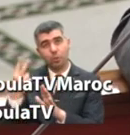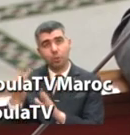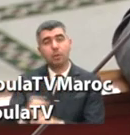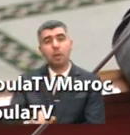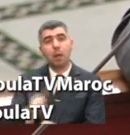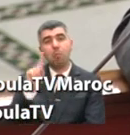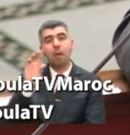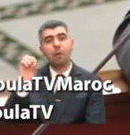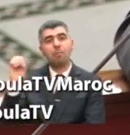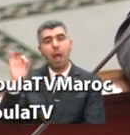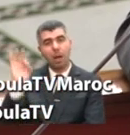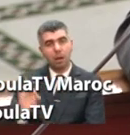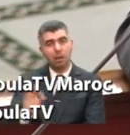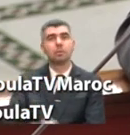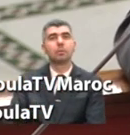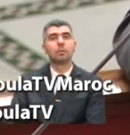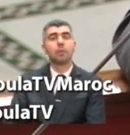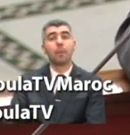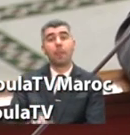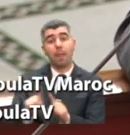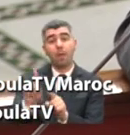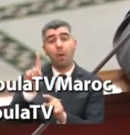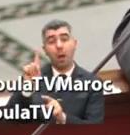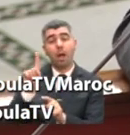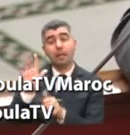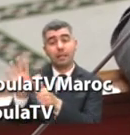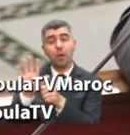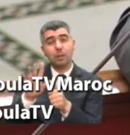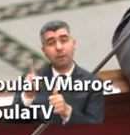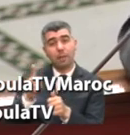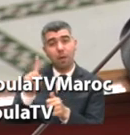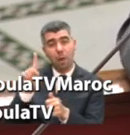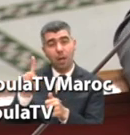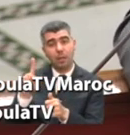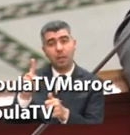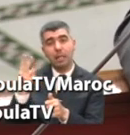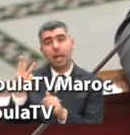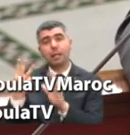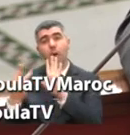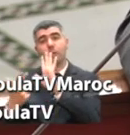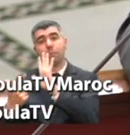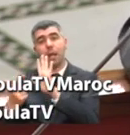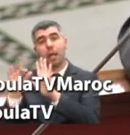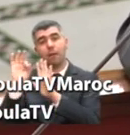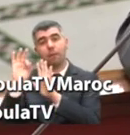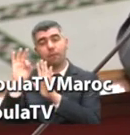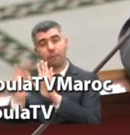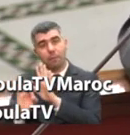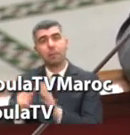إلى 100%، وبالتعليم الثانوي الإعدادي من 66.1% إلى 75.1%،